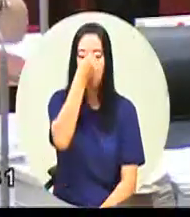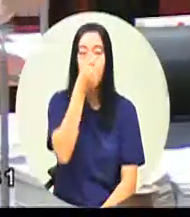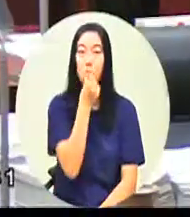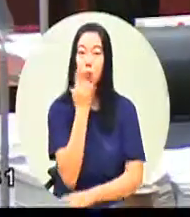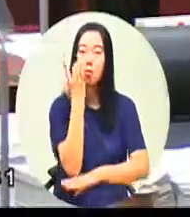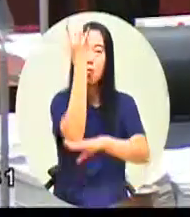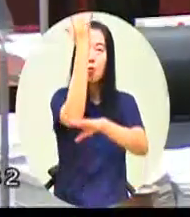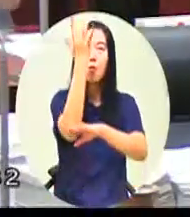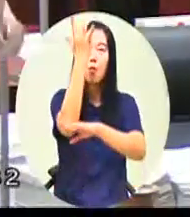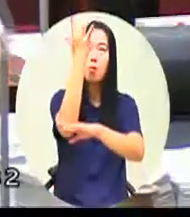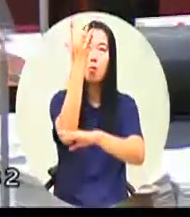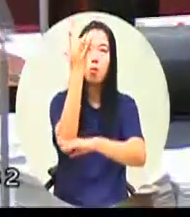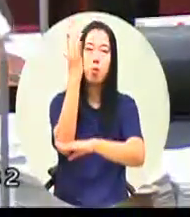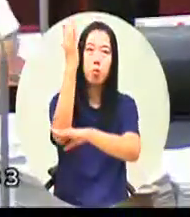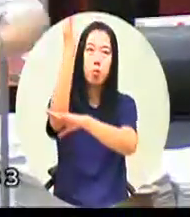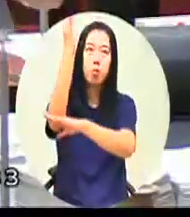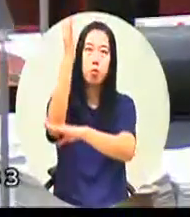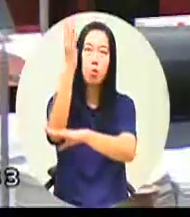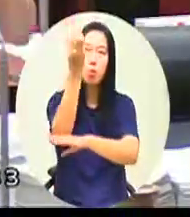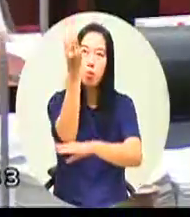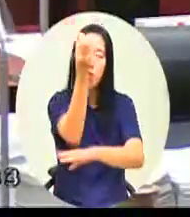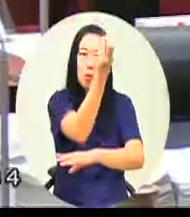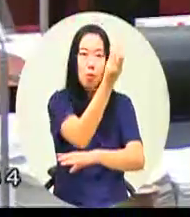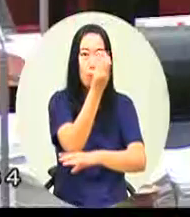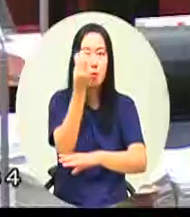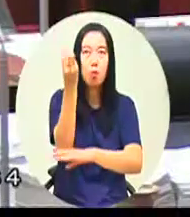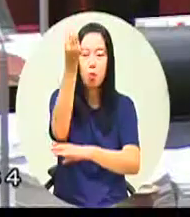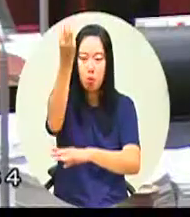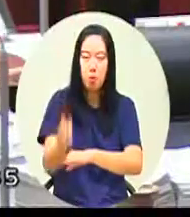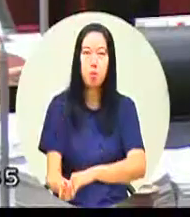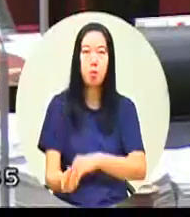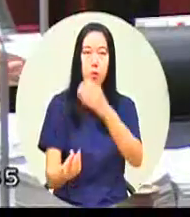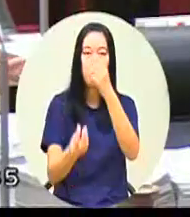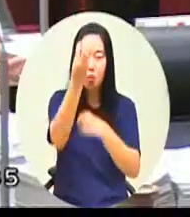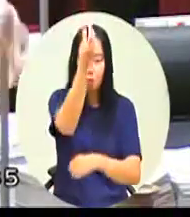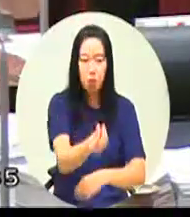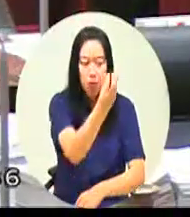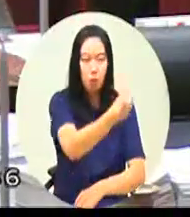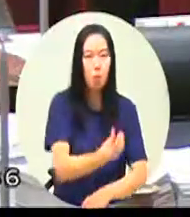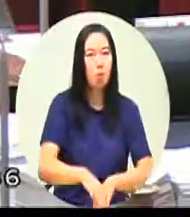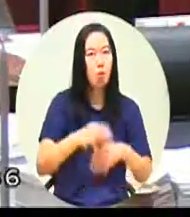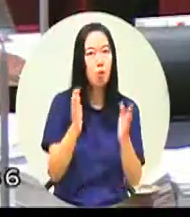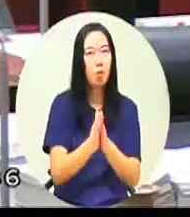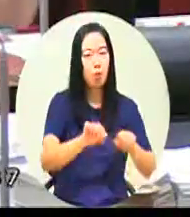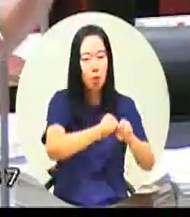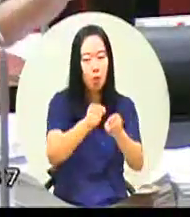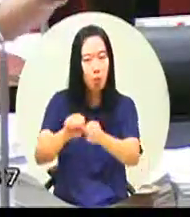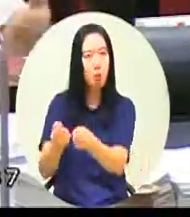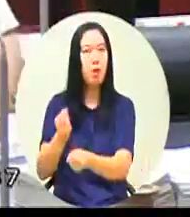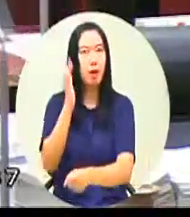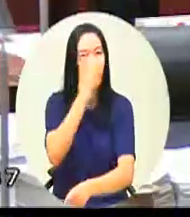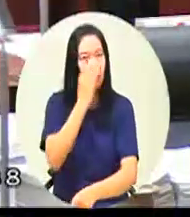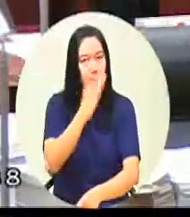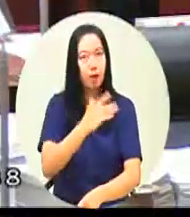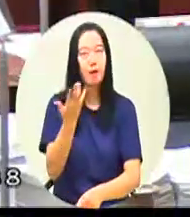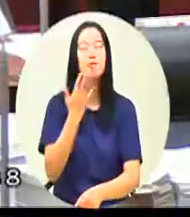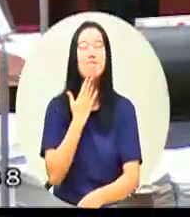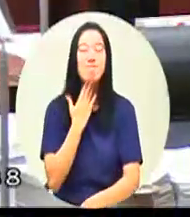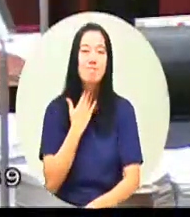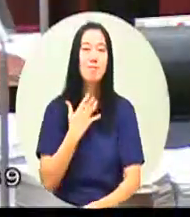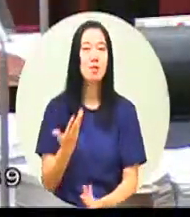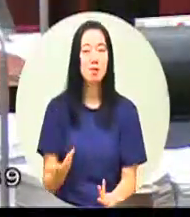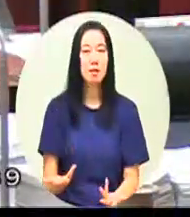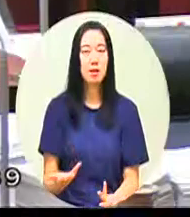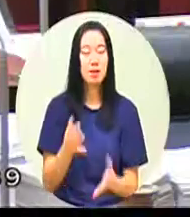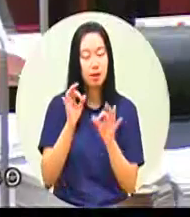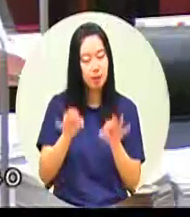尾，规尾就对啊，吼、哦，吊底遐落落来啊，好啦，拢烂去啊，啊，规尾规尾拢吊底遐拢打去啊，吼、哦，啊，